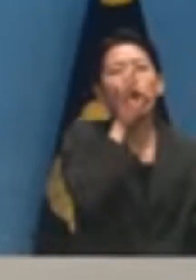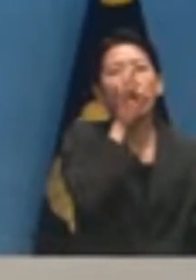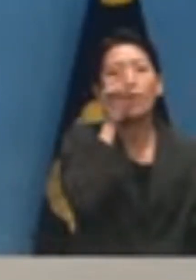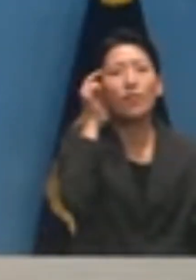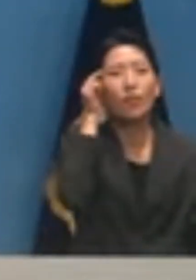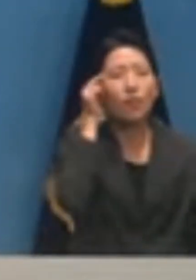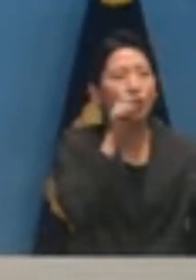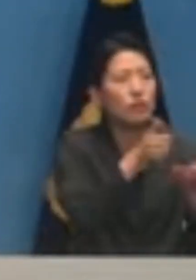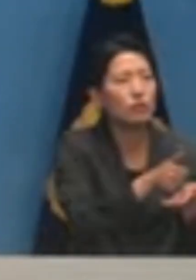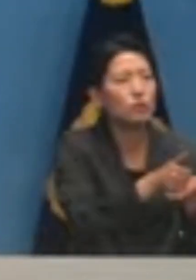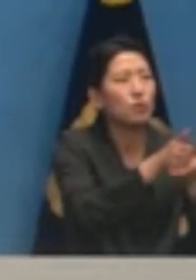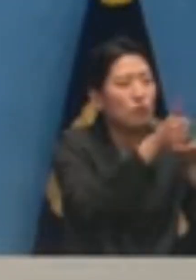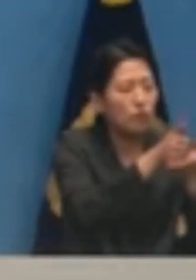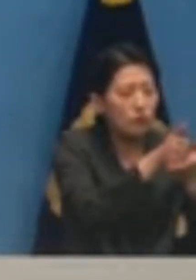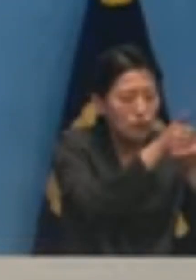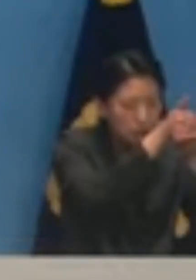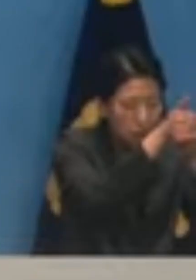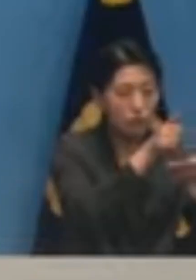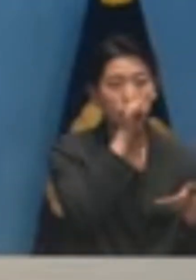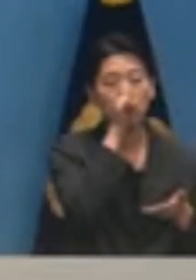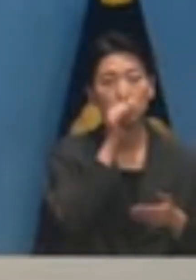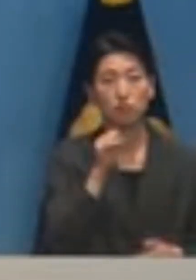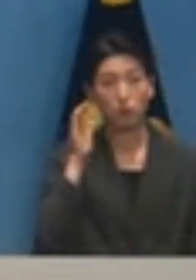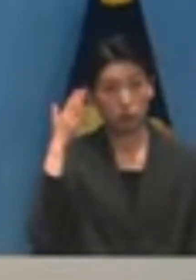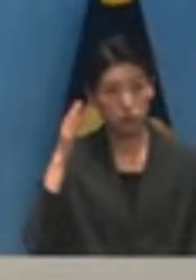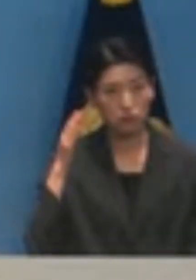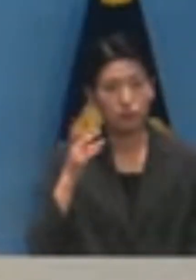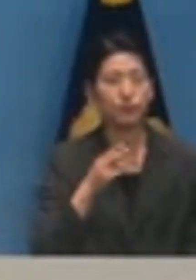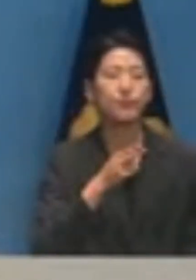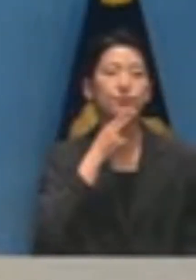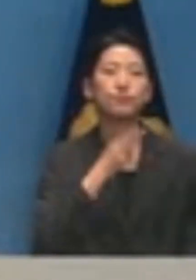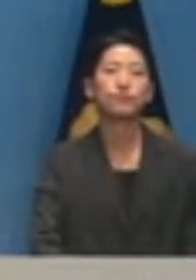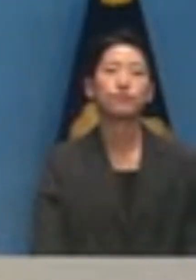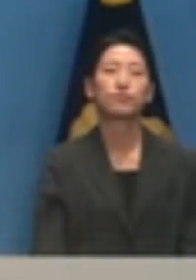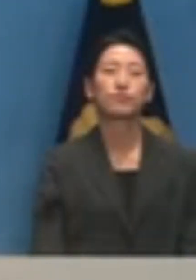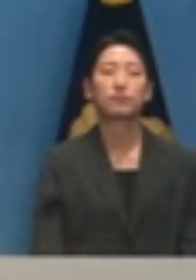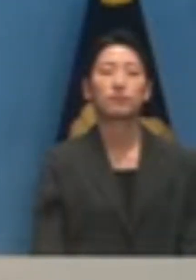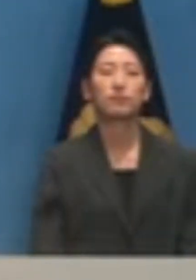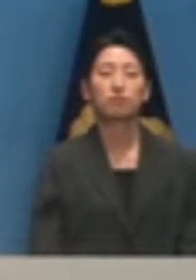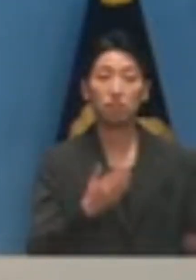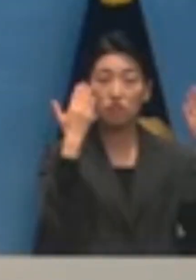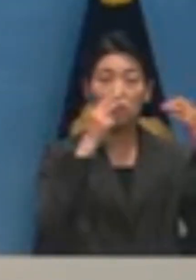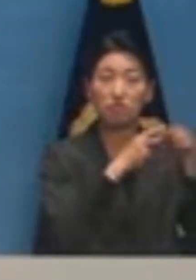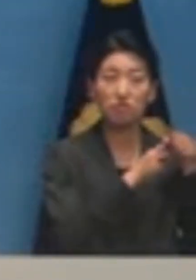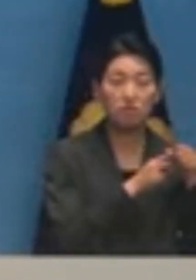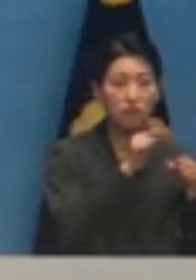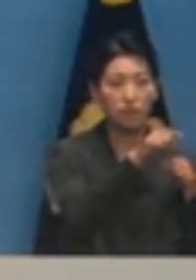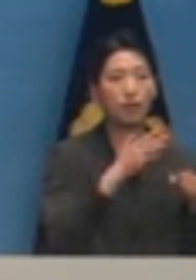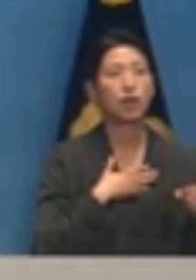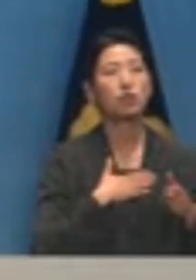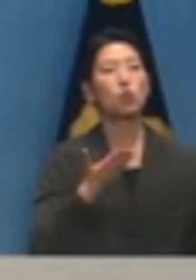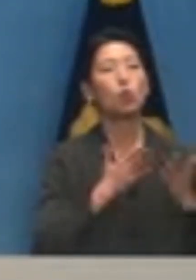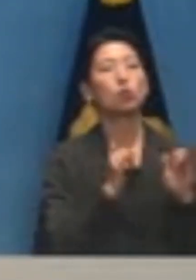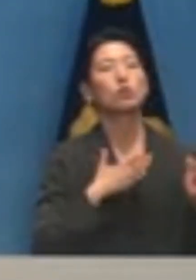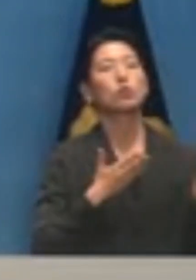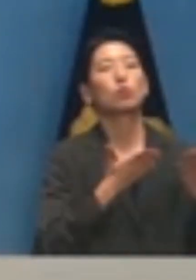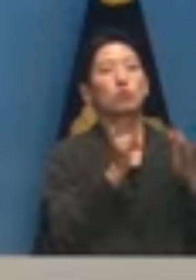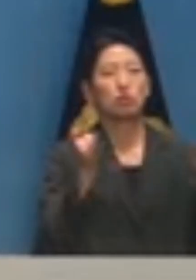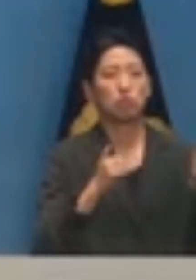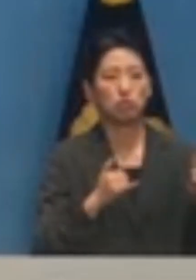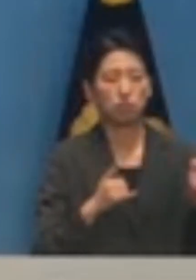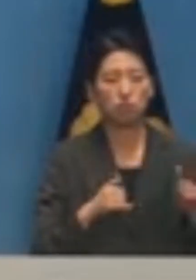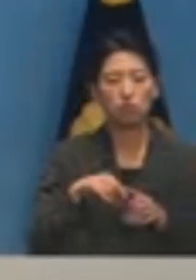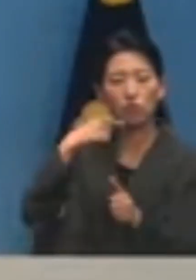자체로 존경을 나타내었습니다. 그러나 지금은 그런 스승의 자리는 고사하고 스스로 노동자라고 칭하며